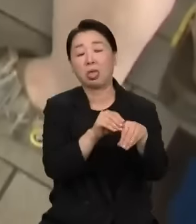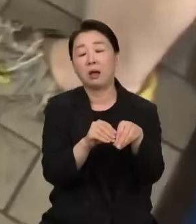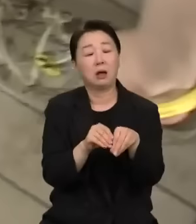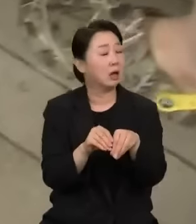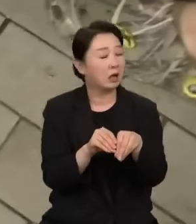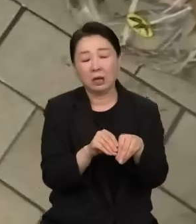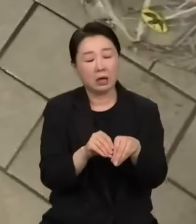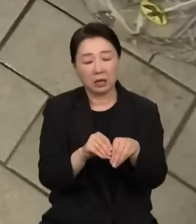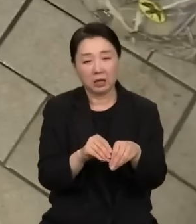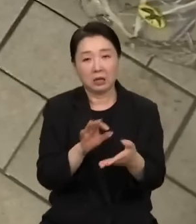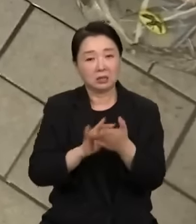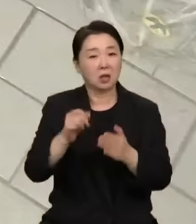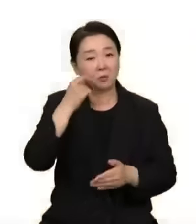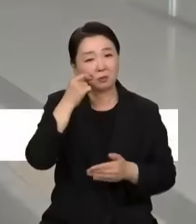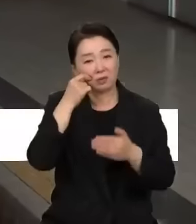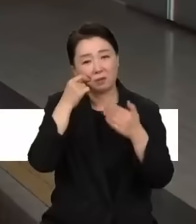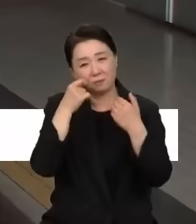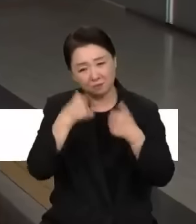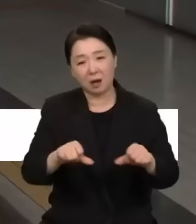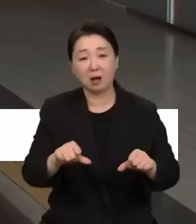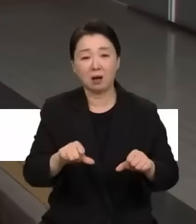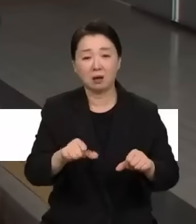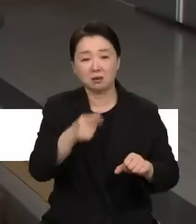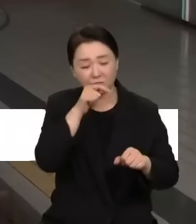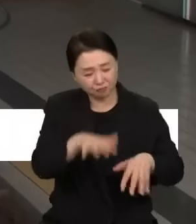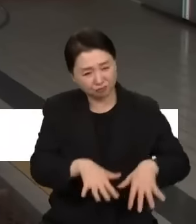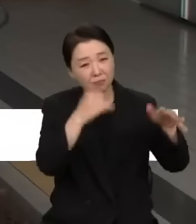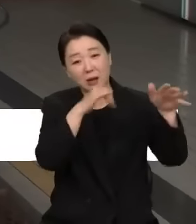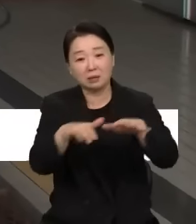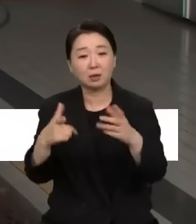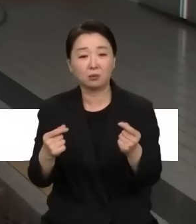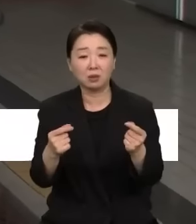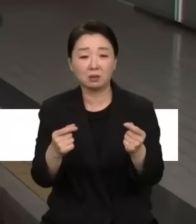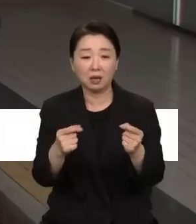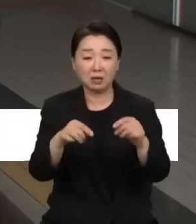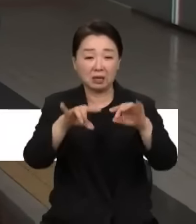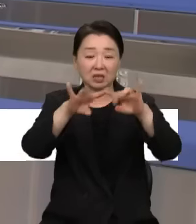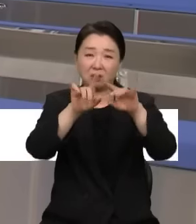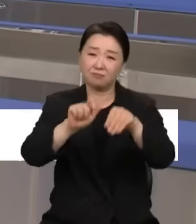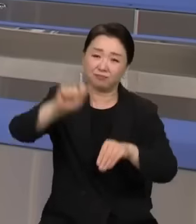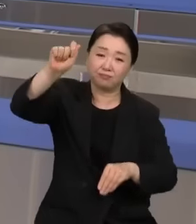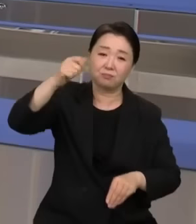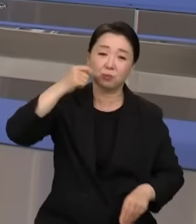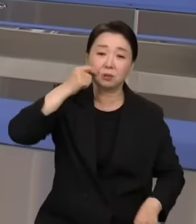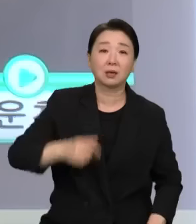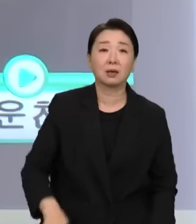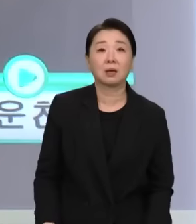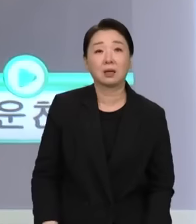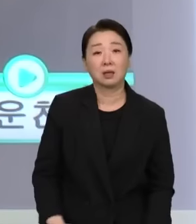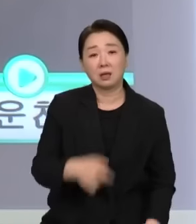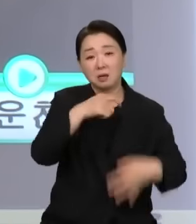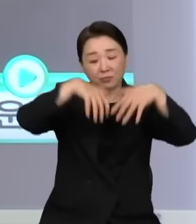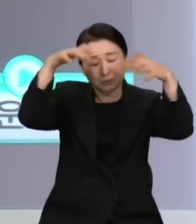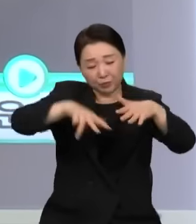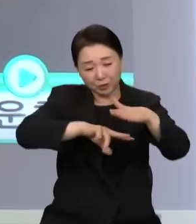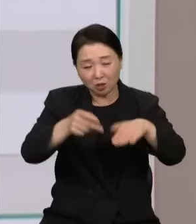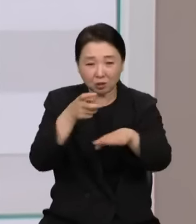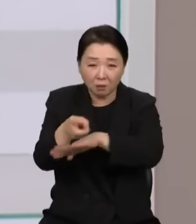됐습니다. 그냥 다 물바다죠, 뭐. 다 젖어서 전기를 스위치를 못 올리고 있는 거예요. 쏟아지는 비에 전철과